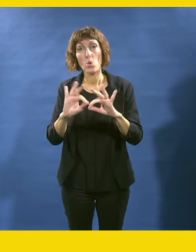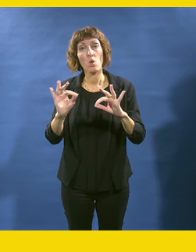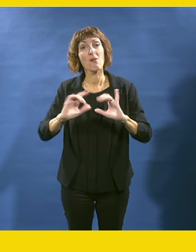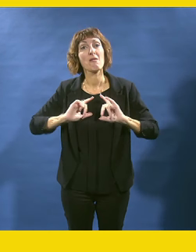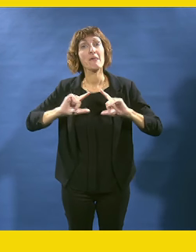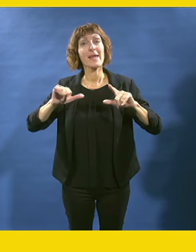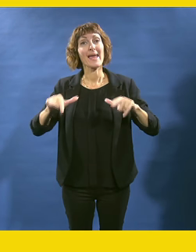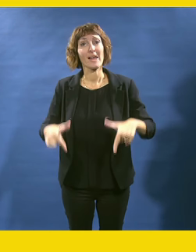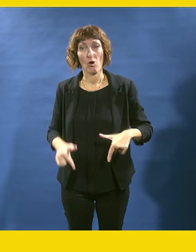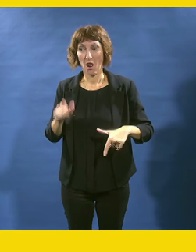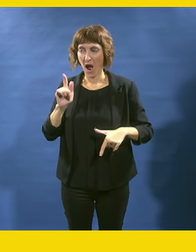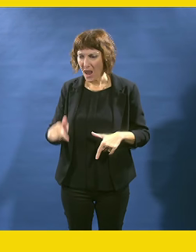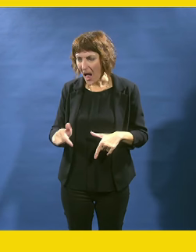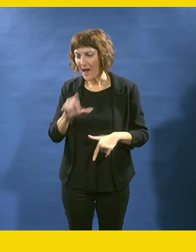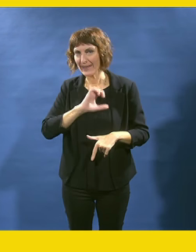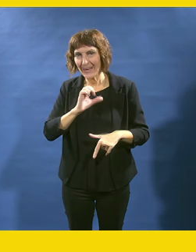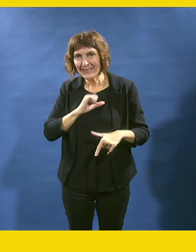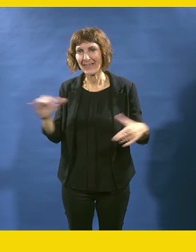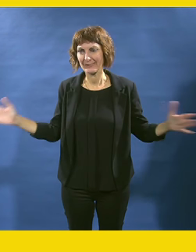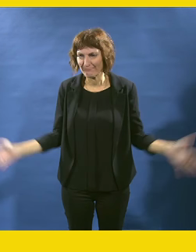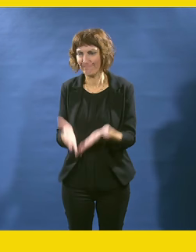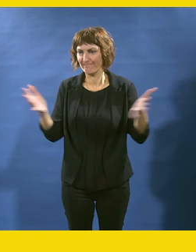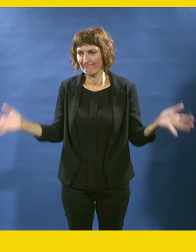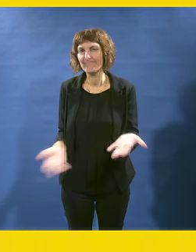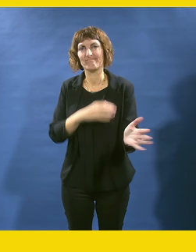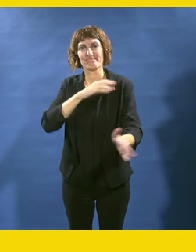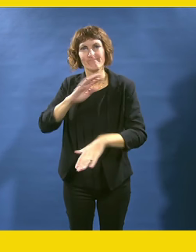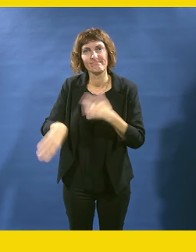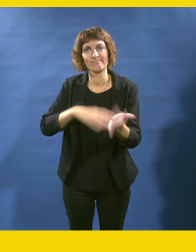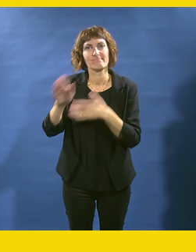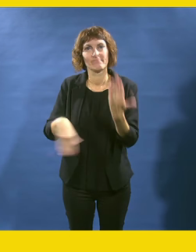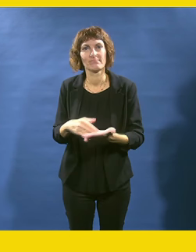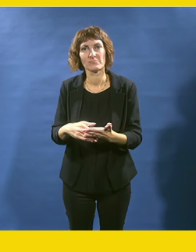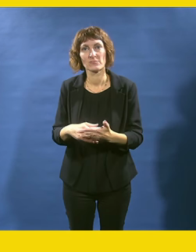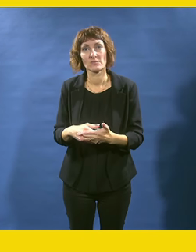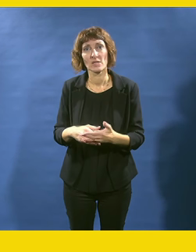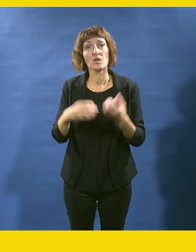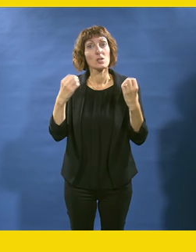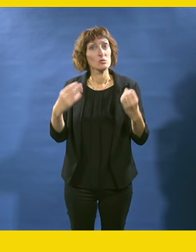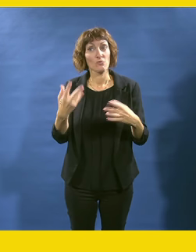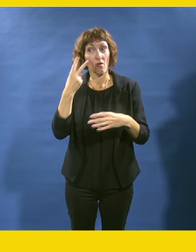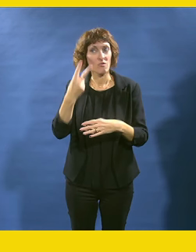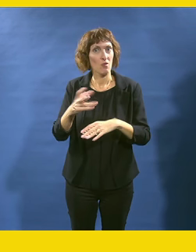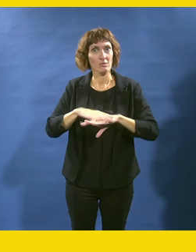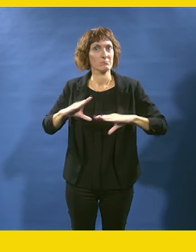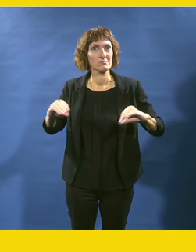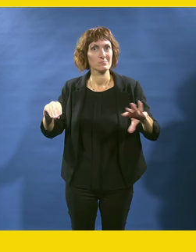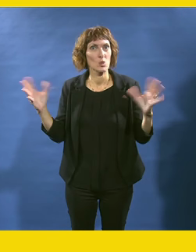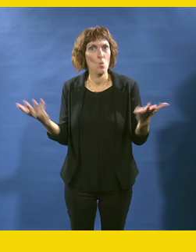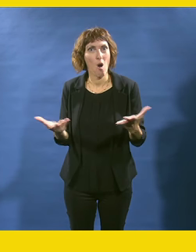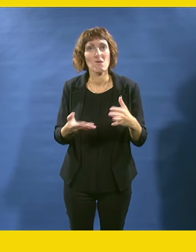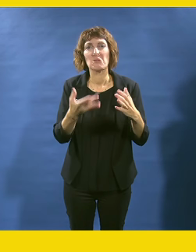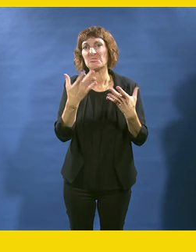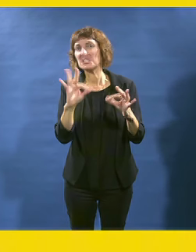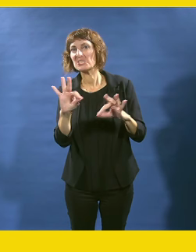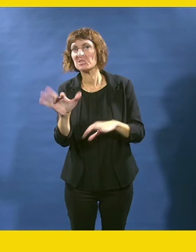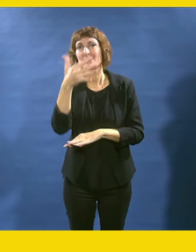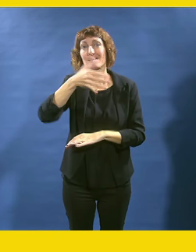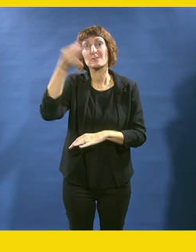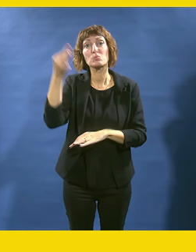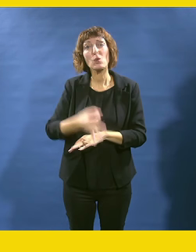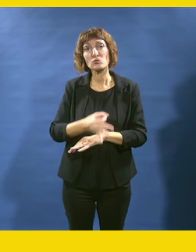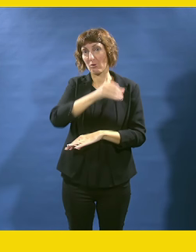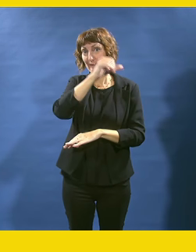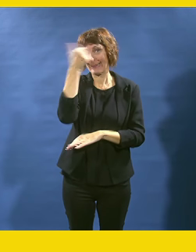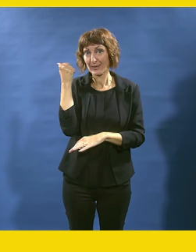que 10 à 20% des élèves, des garçons, occupent 80% de l'espace et que cette réalité sociale